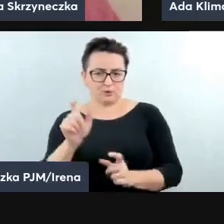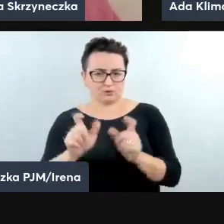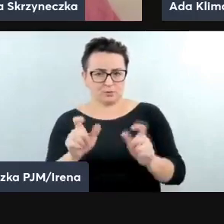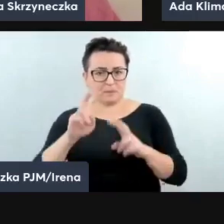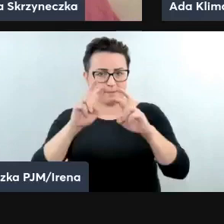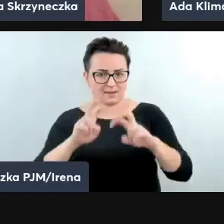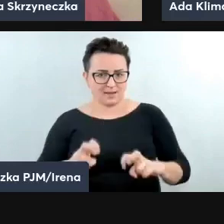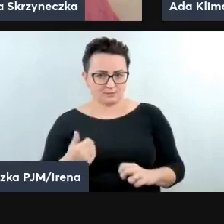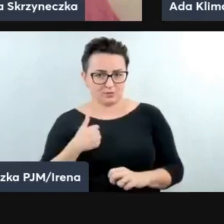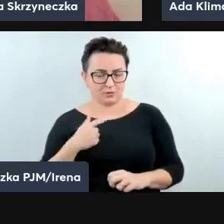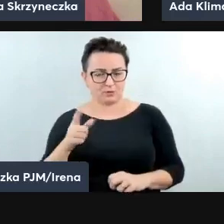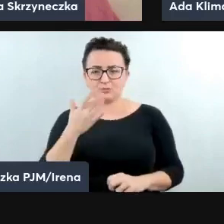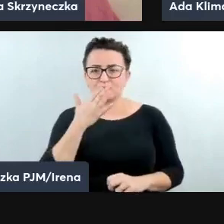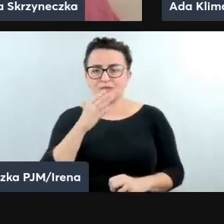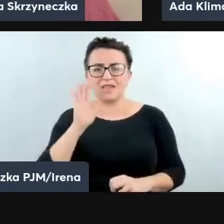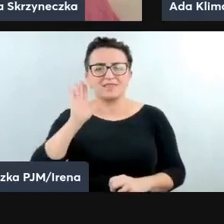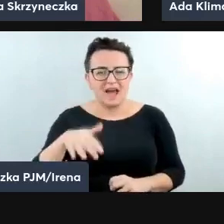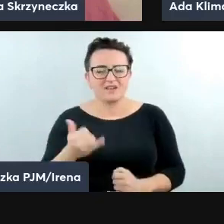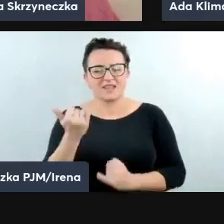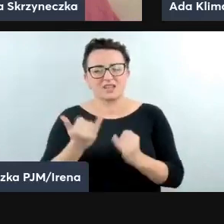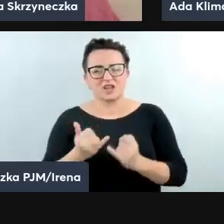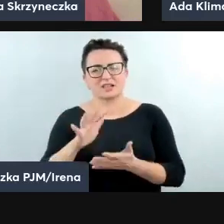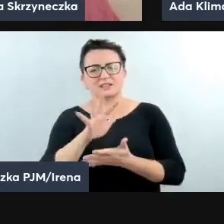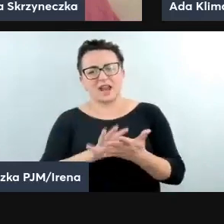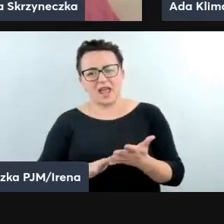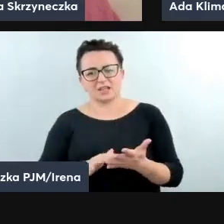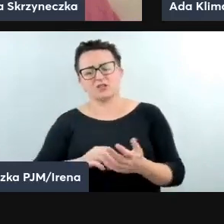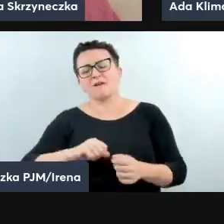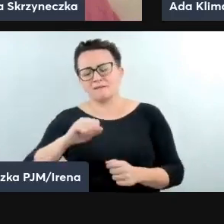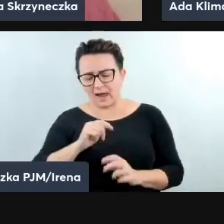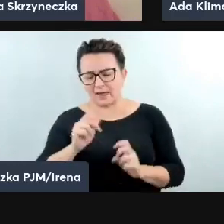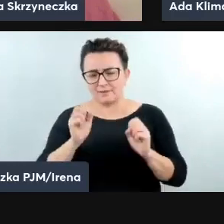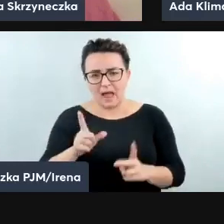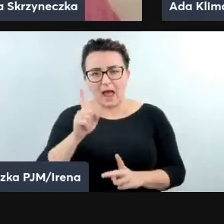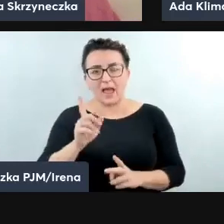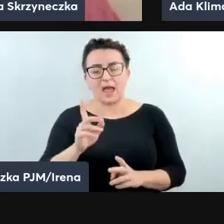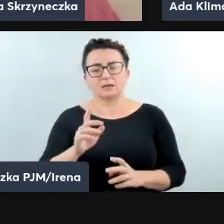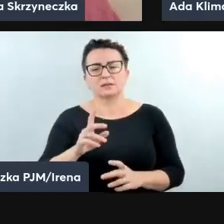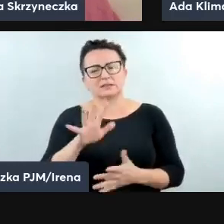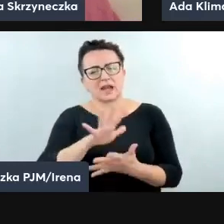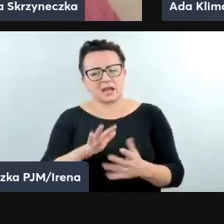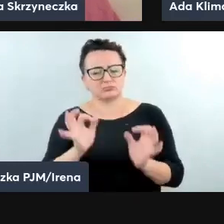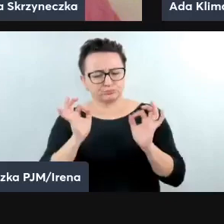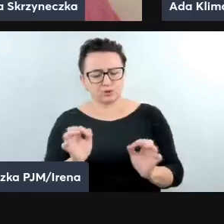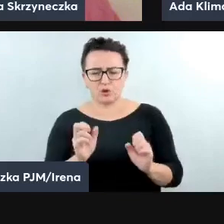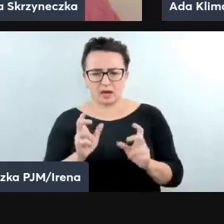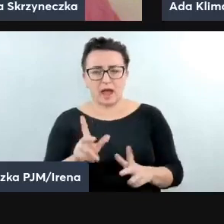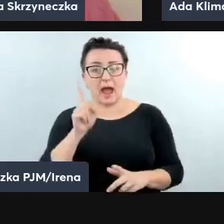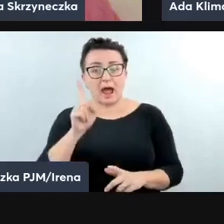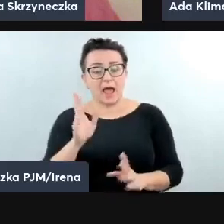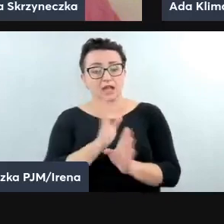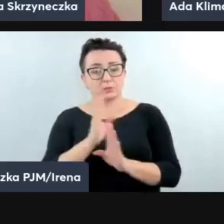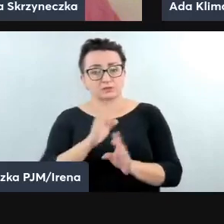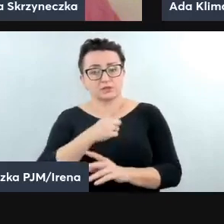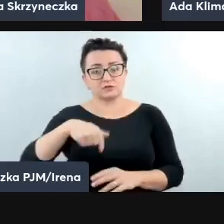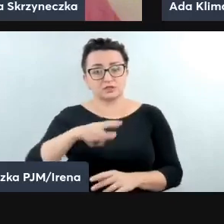były fajne, ale atmosfera była, czy były poprawne, merytoryczne, ale atmosfera była taka, że wszyscy siedzieli zestresowani, no